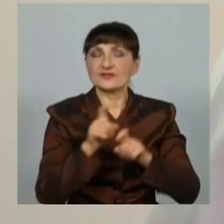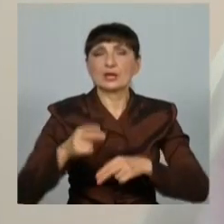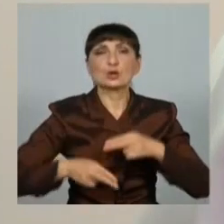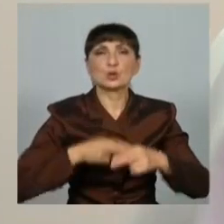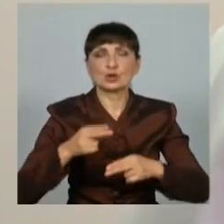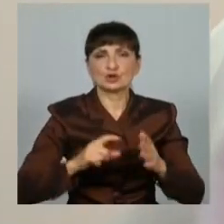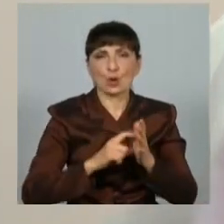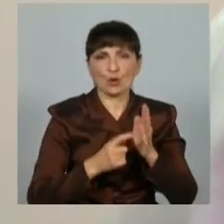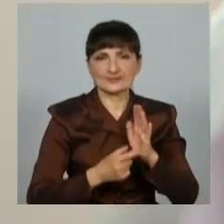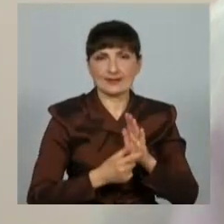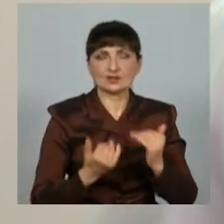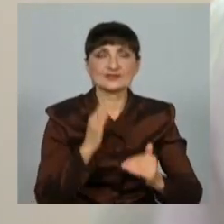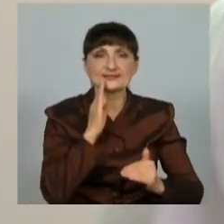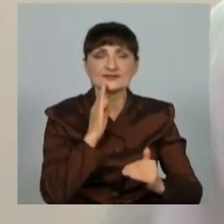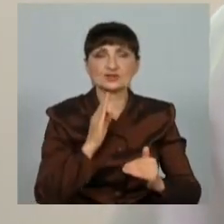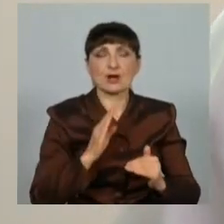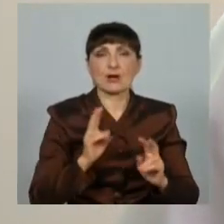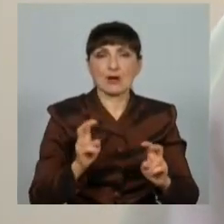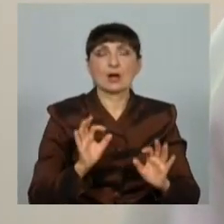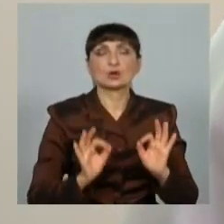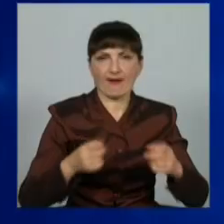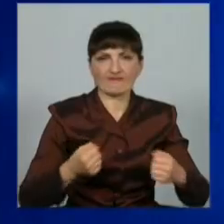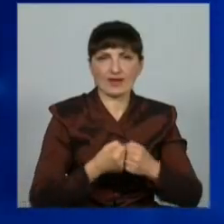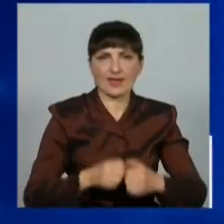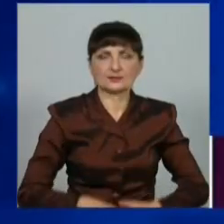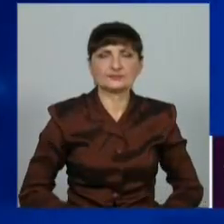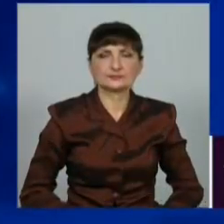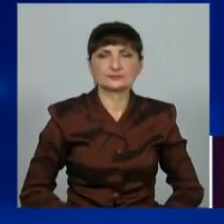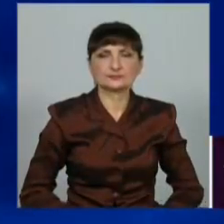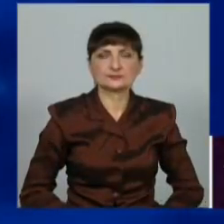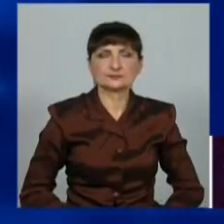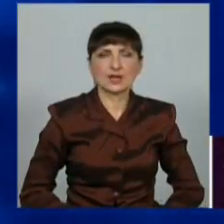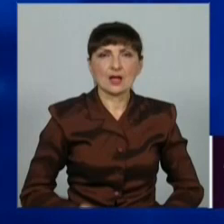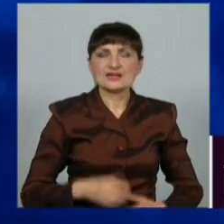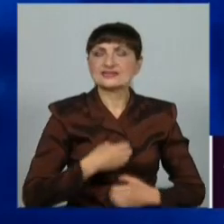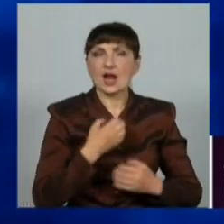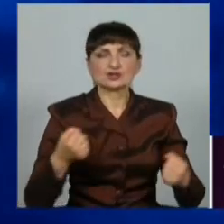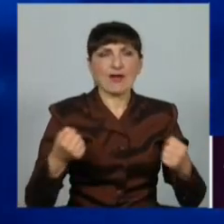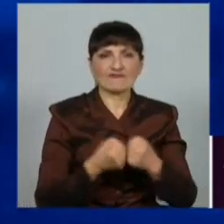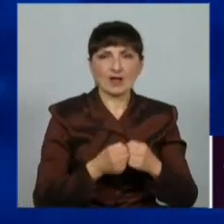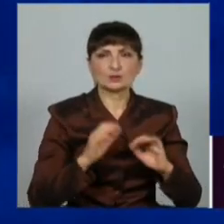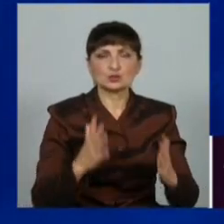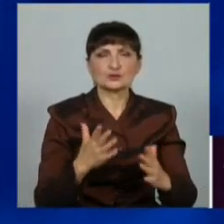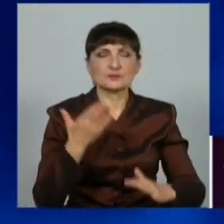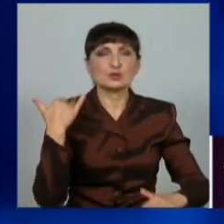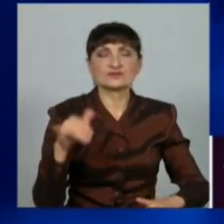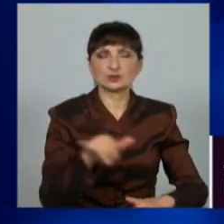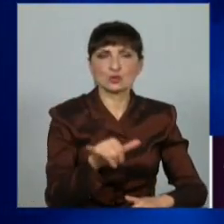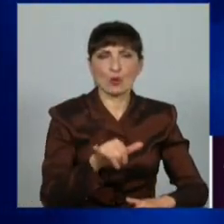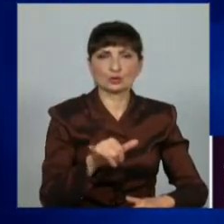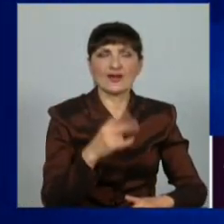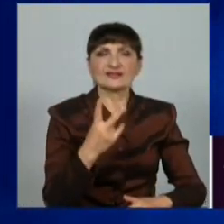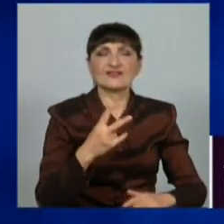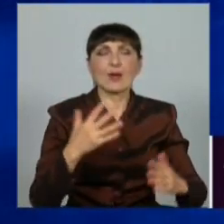переведена в хирургическое отделение. В данный момент состояние ее стабильное. Напомню, что страшное ДТП произошло в минувшую субботу.